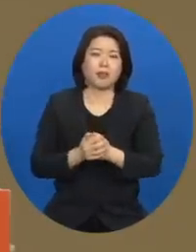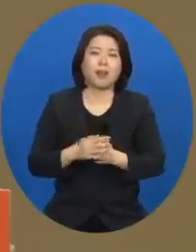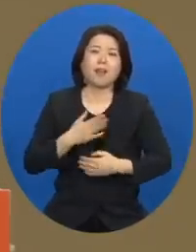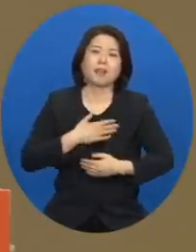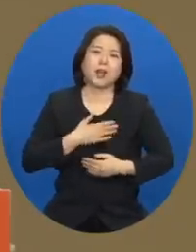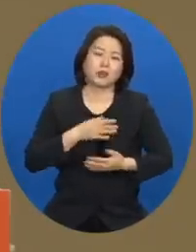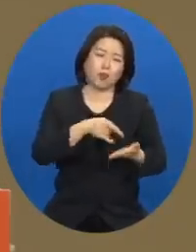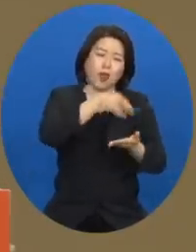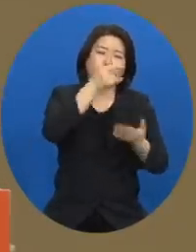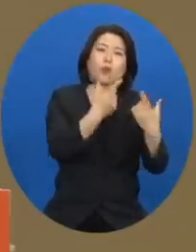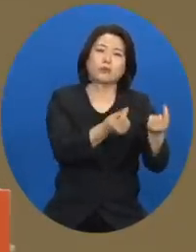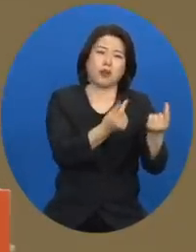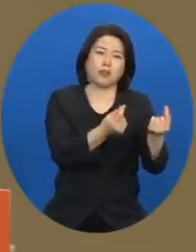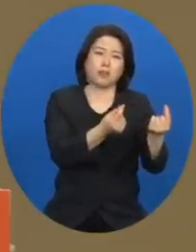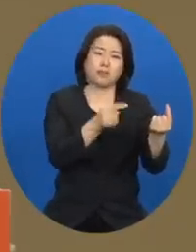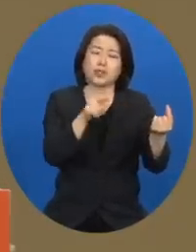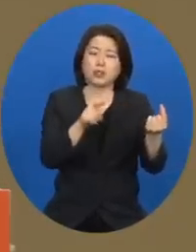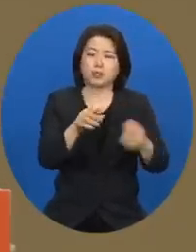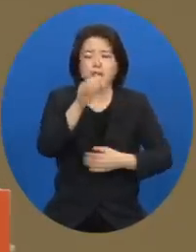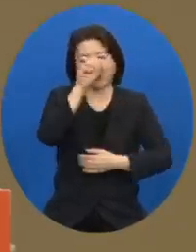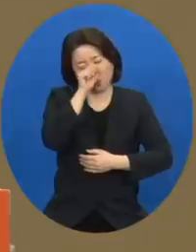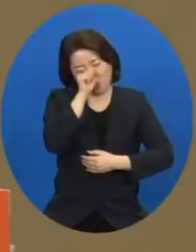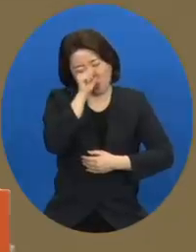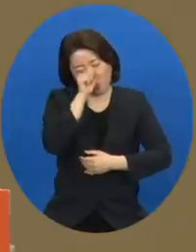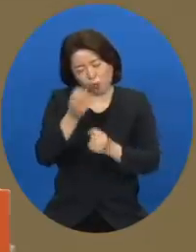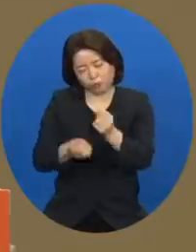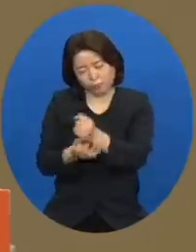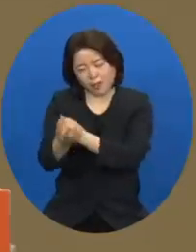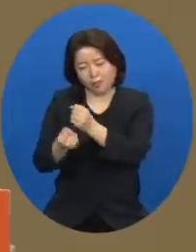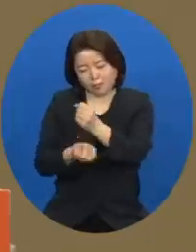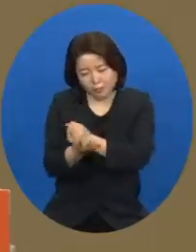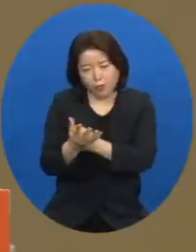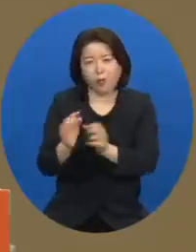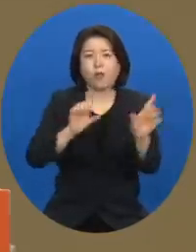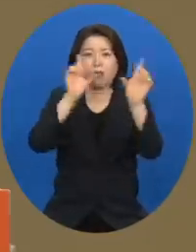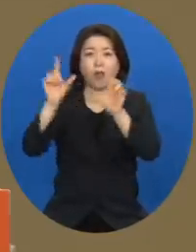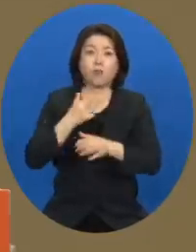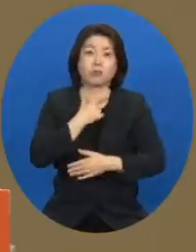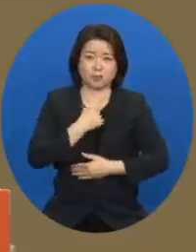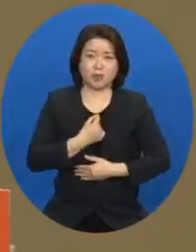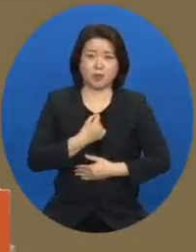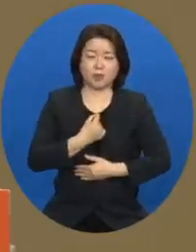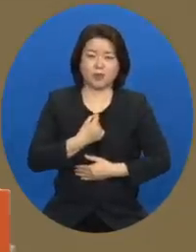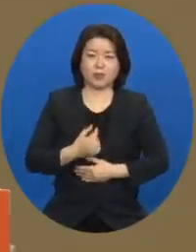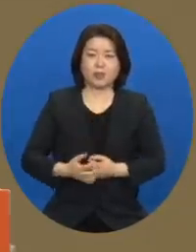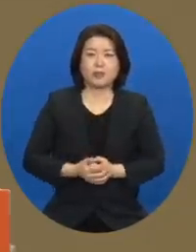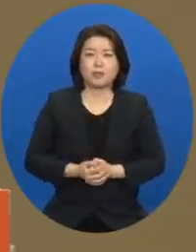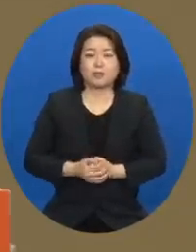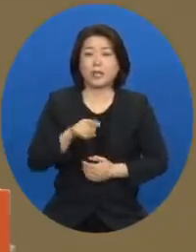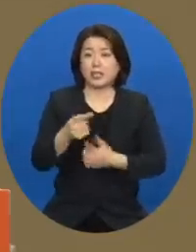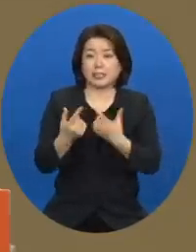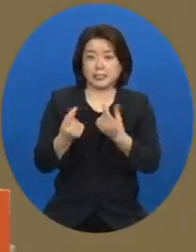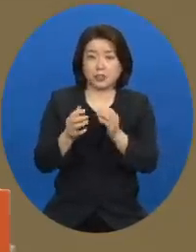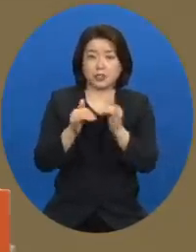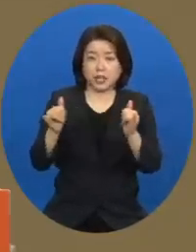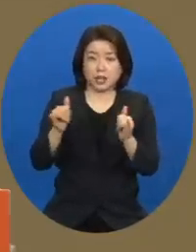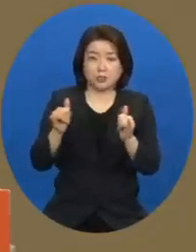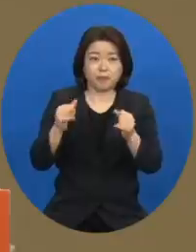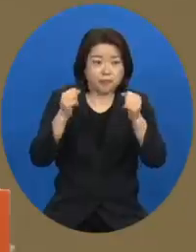나도 에녹처럼 그렇게 선한 영향력을 끼치며 살고 싶습니다. 그런 분들이